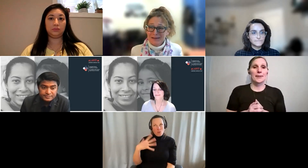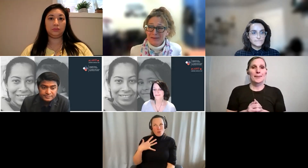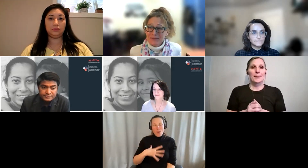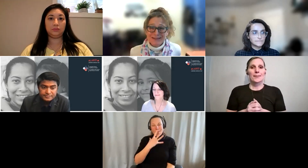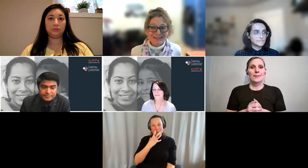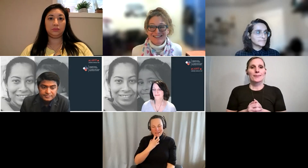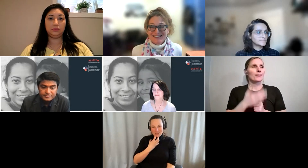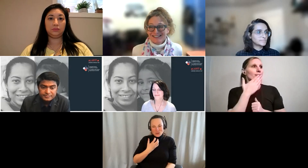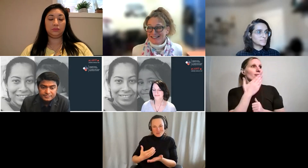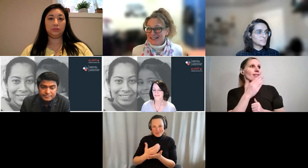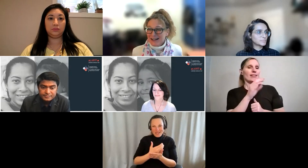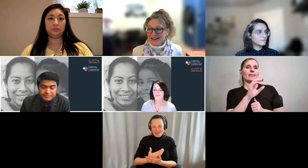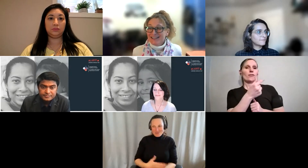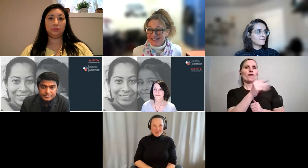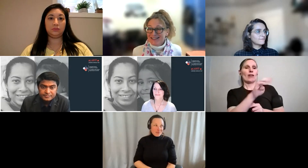Merci.